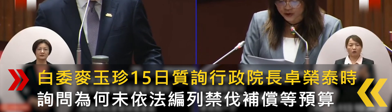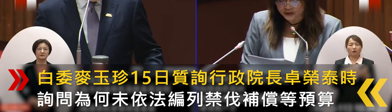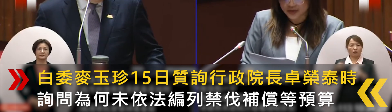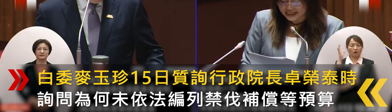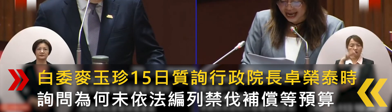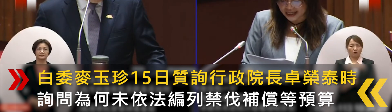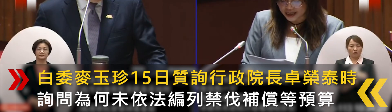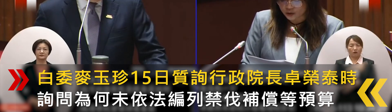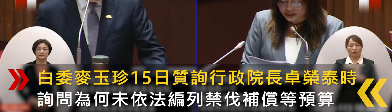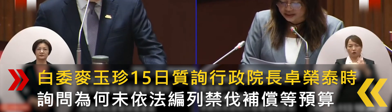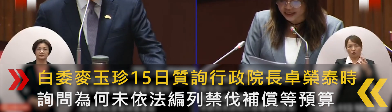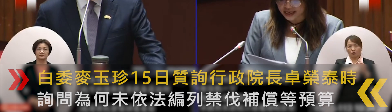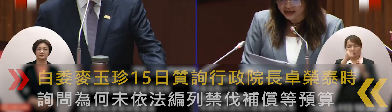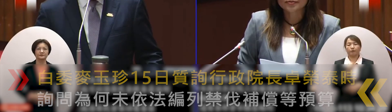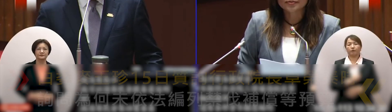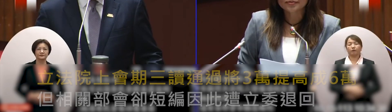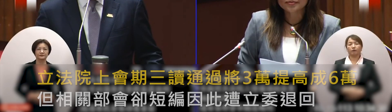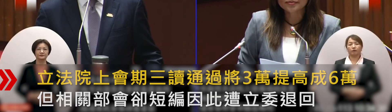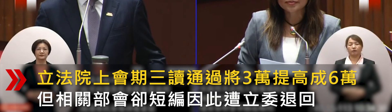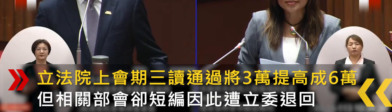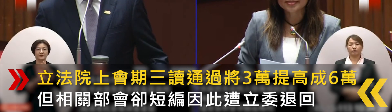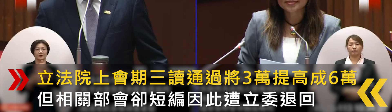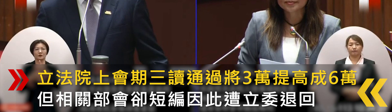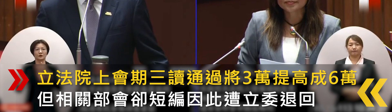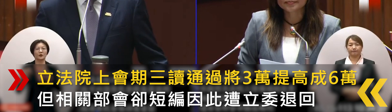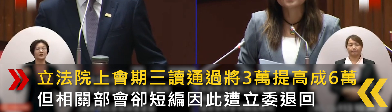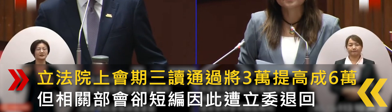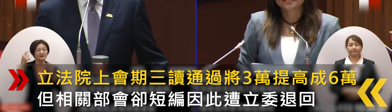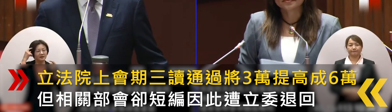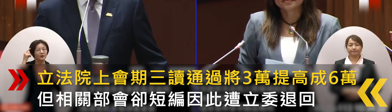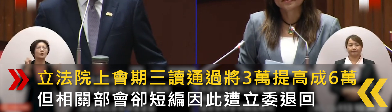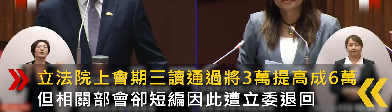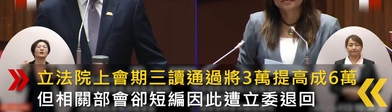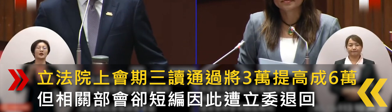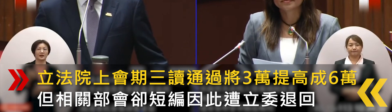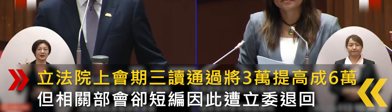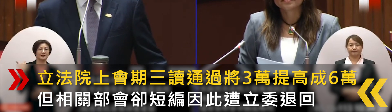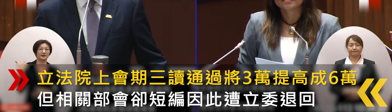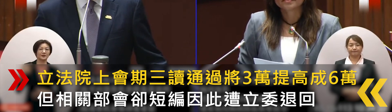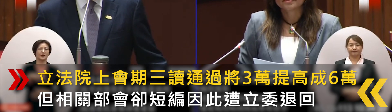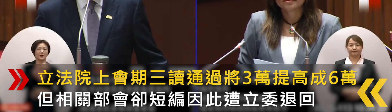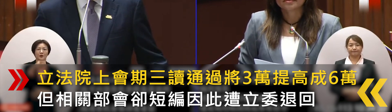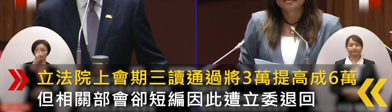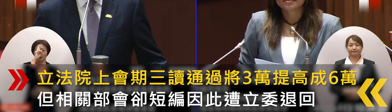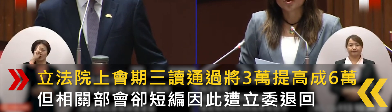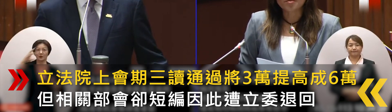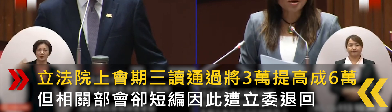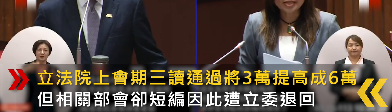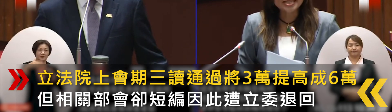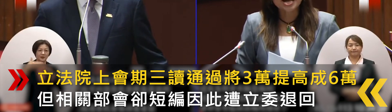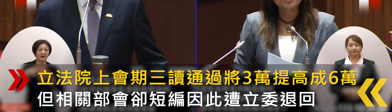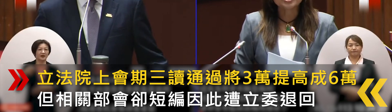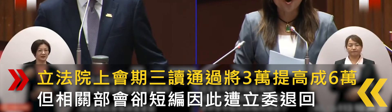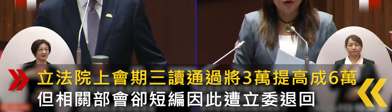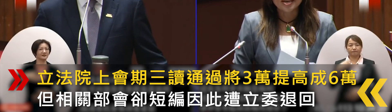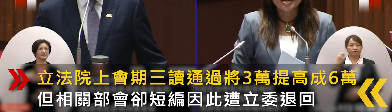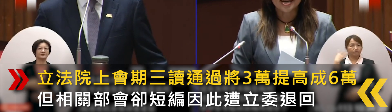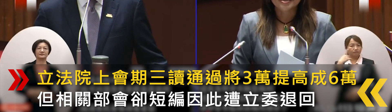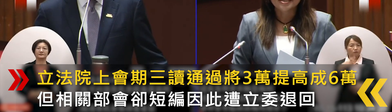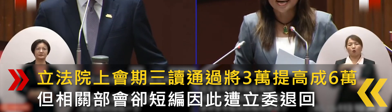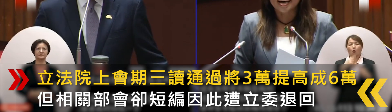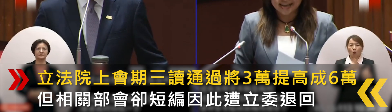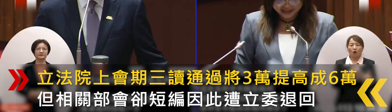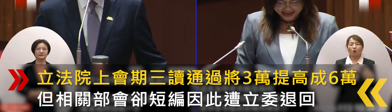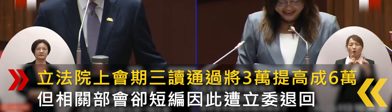是说院长你有指令？ 委员，我们回忆一下，上礼拜我们都吃过一顿午餐，你很清楚。 我没有听到你的回